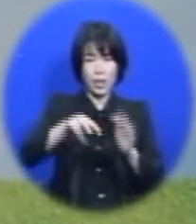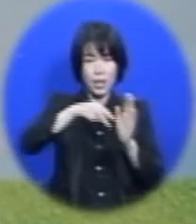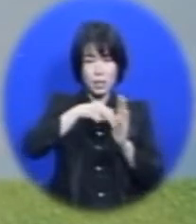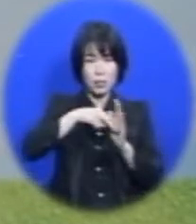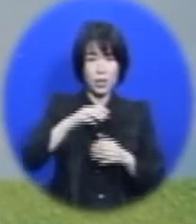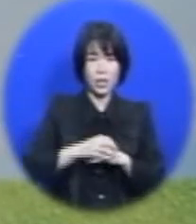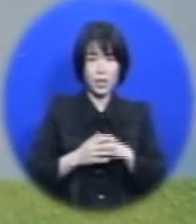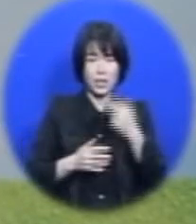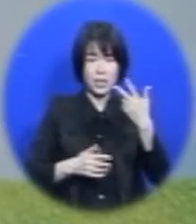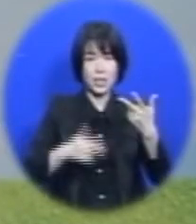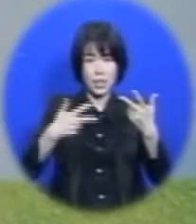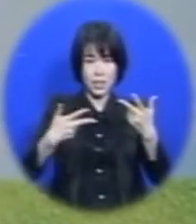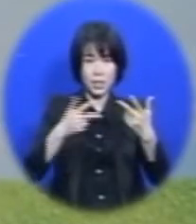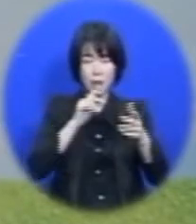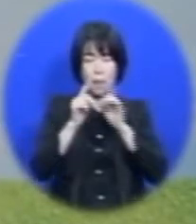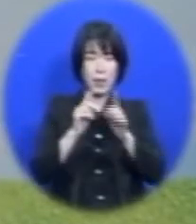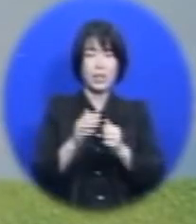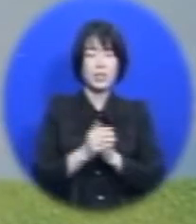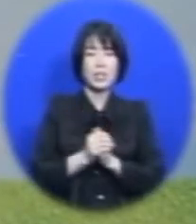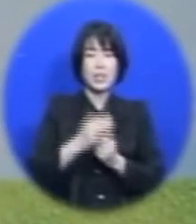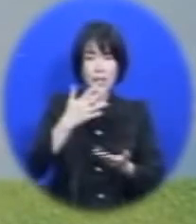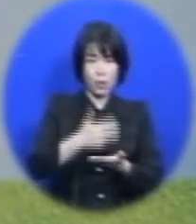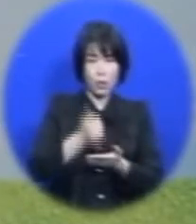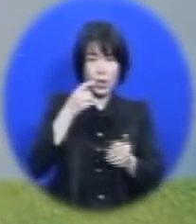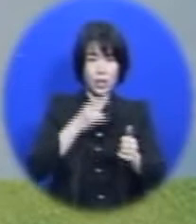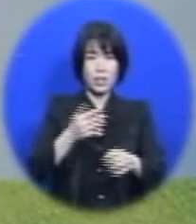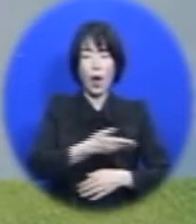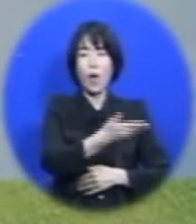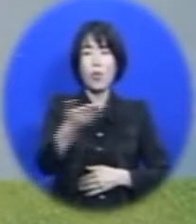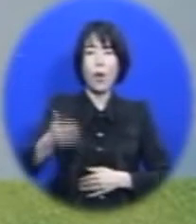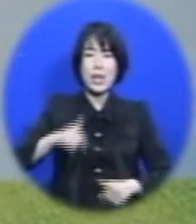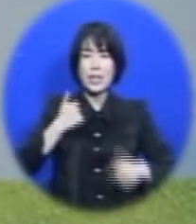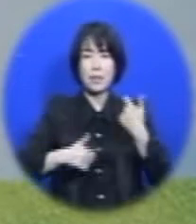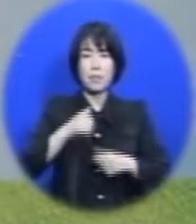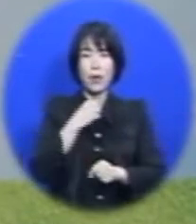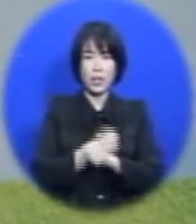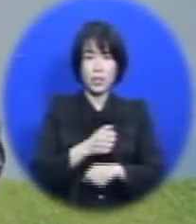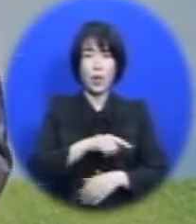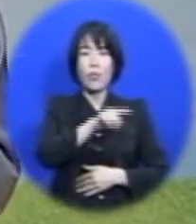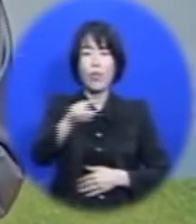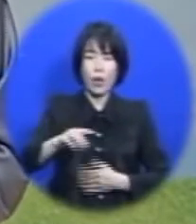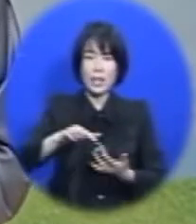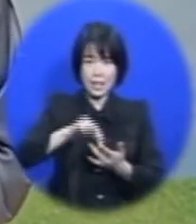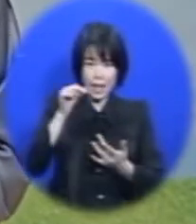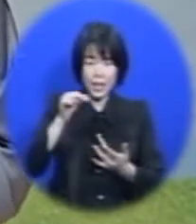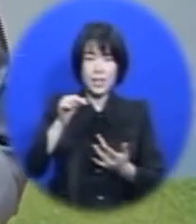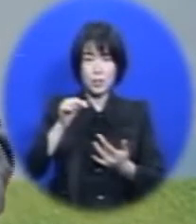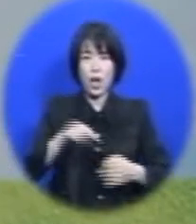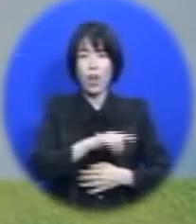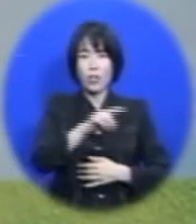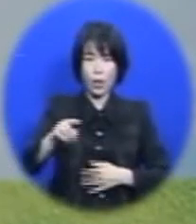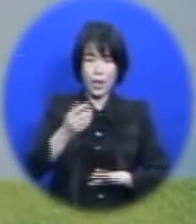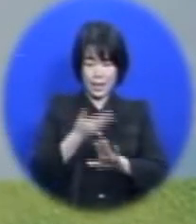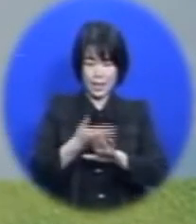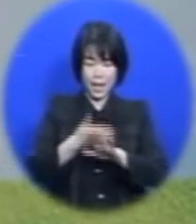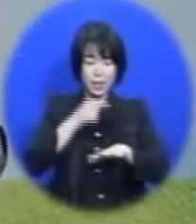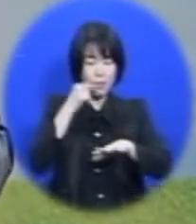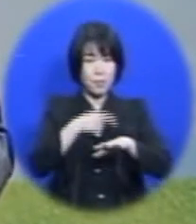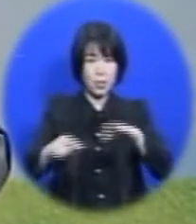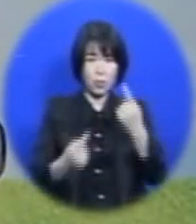7절에 말씀하고 있습니다. 여호와께서 너희를 기뻐하시고 너희를 택하심은 너희가 다른